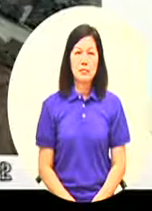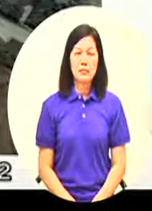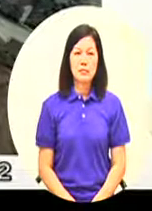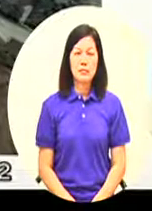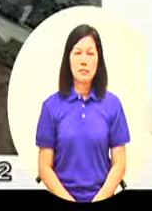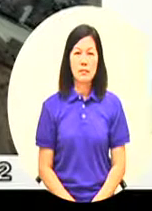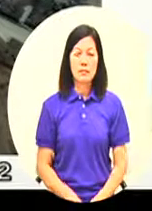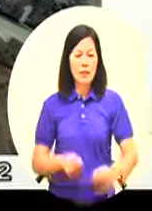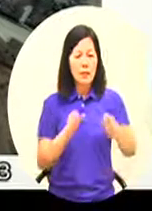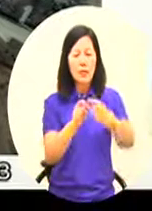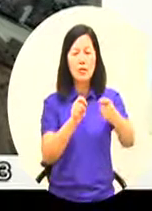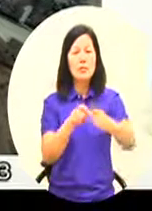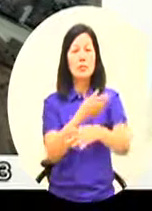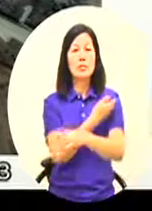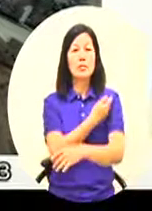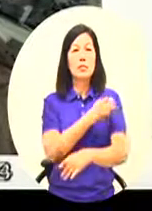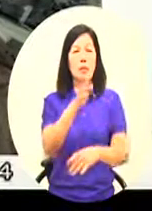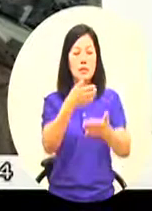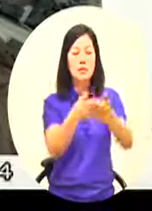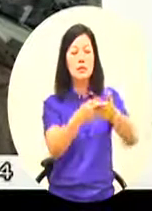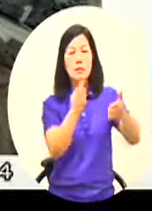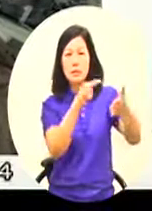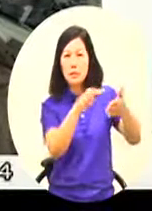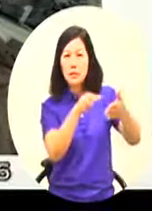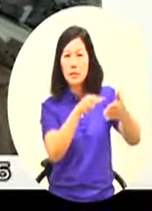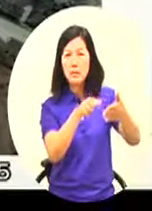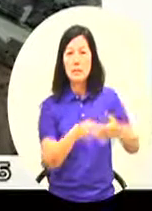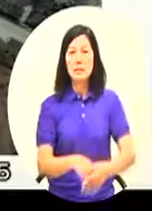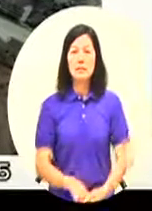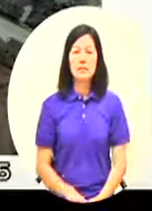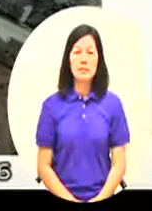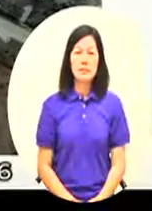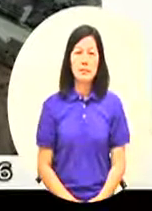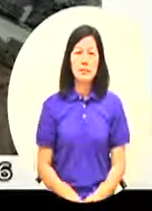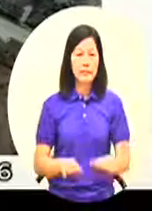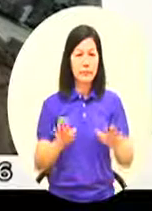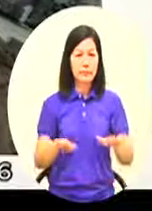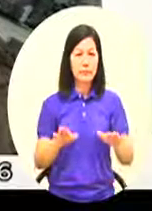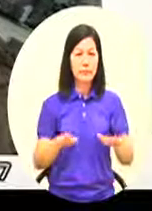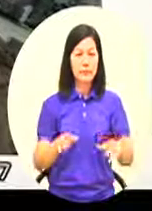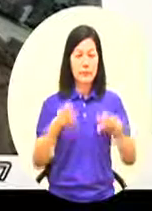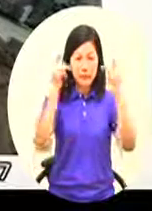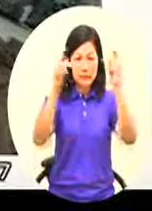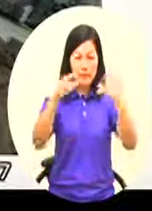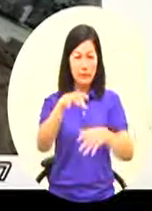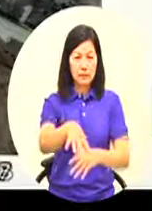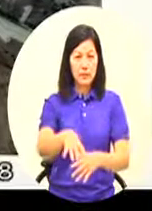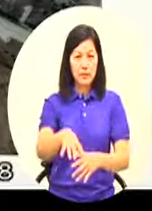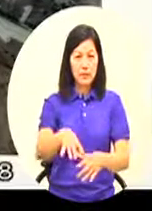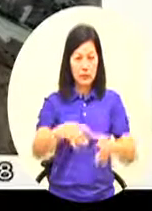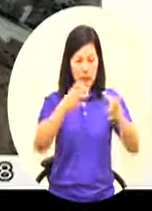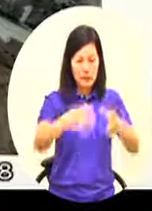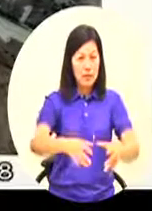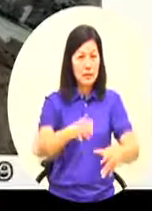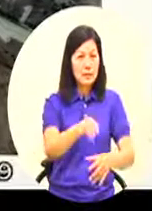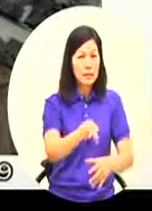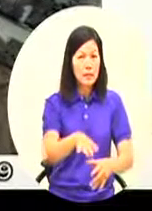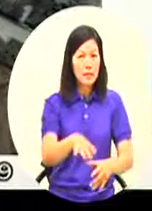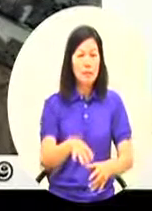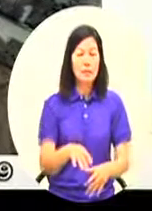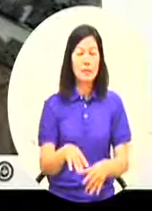距离我们不管，我们先看看这个图哈。因为目前捷运局要施作的位置，大概就是